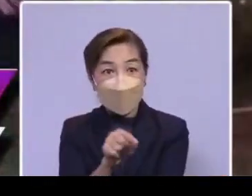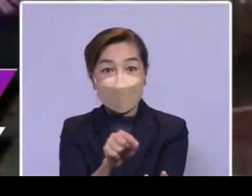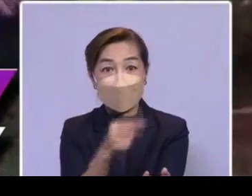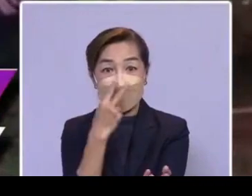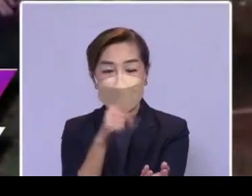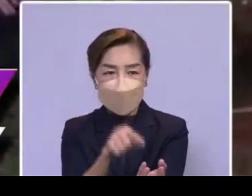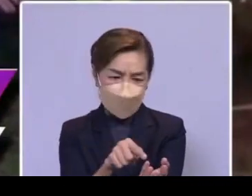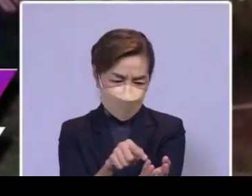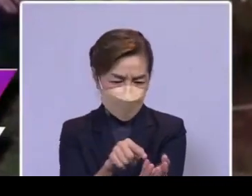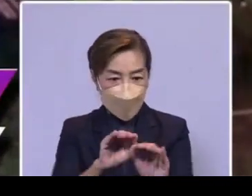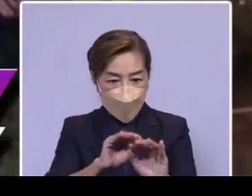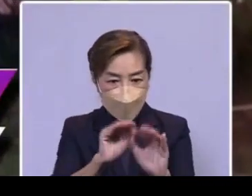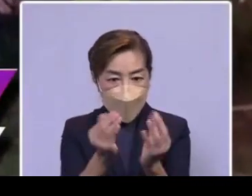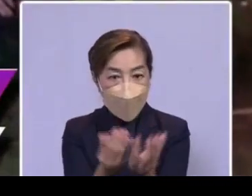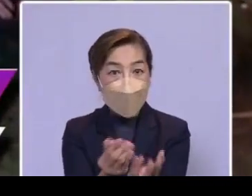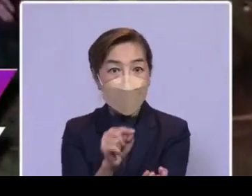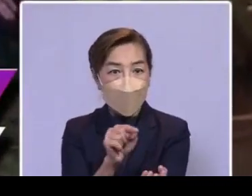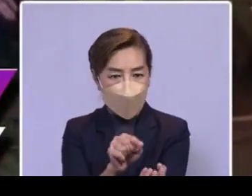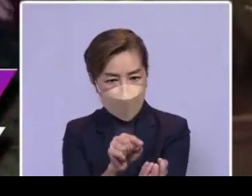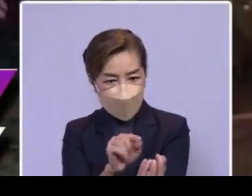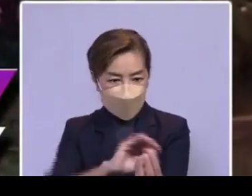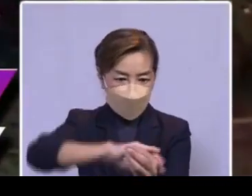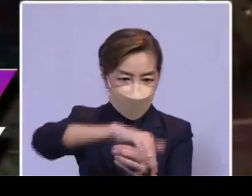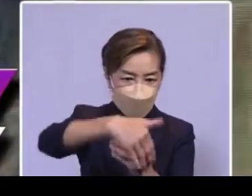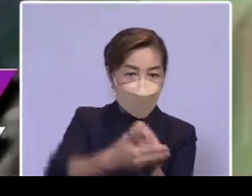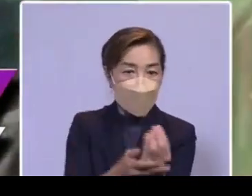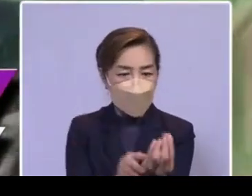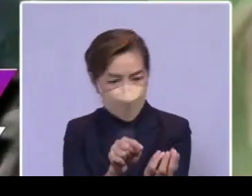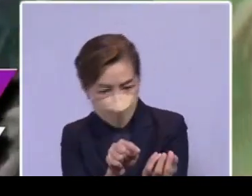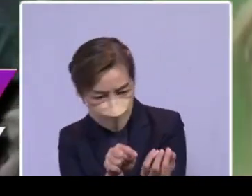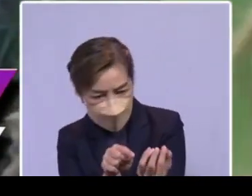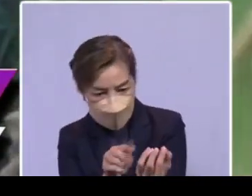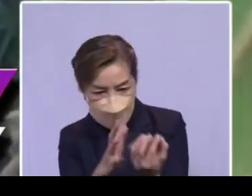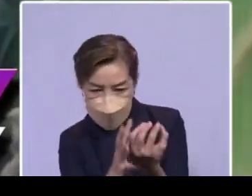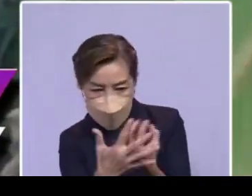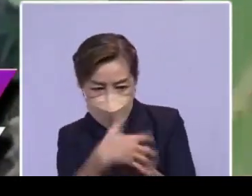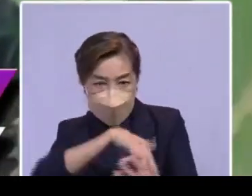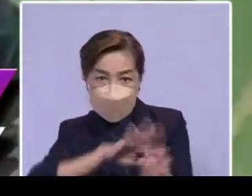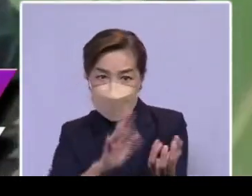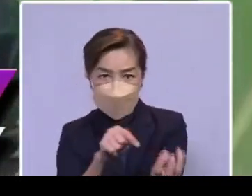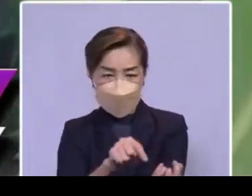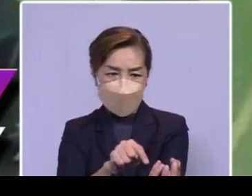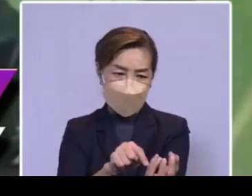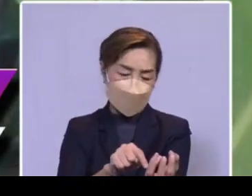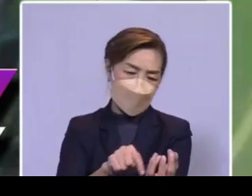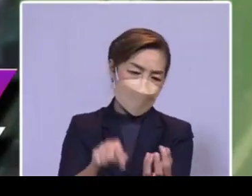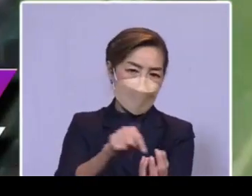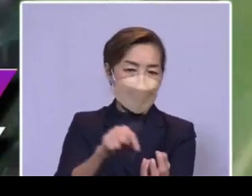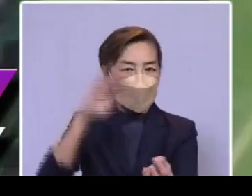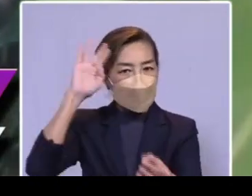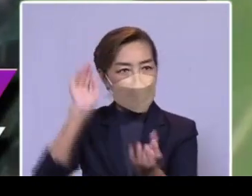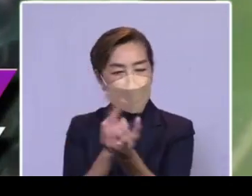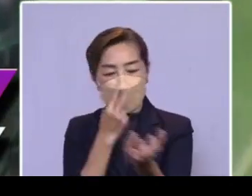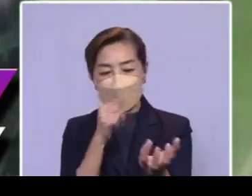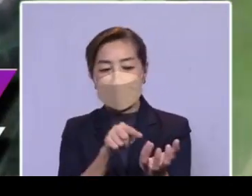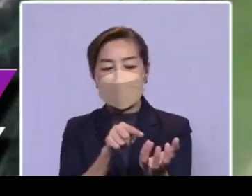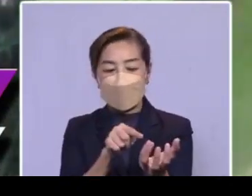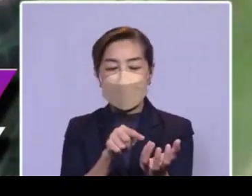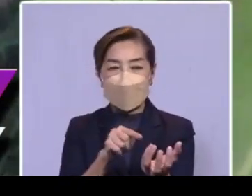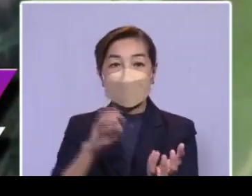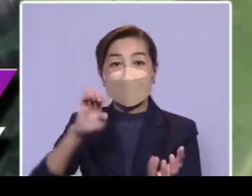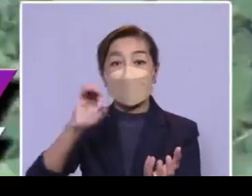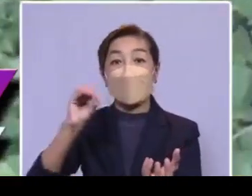ลูกกลมๆลูกเกลี้ยงๆไม่มีลายเจ้าหน้าที่บอกว่าอันนี้แหละฮะ